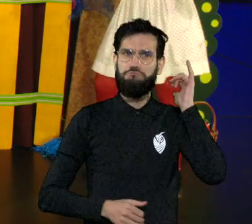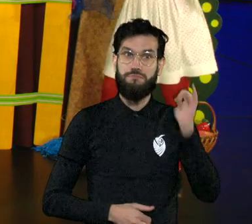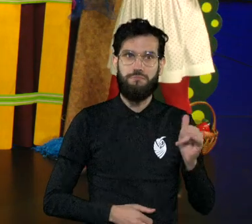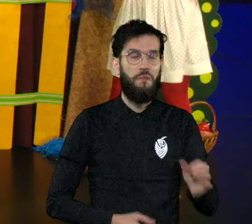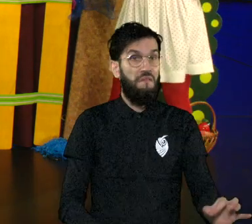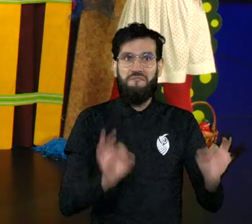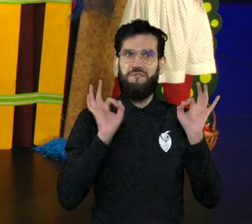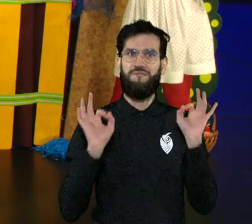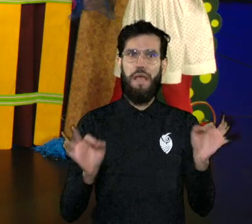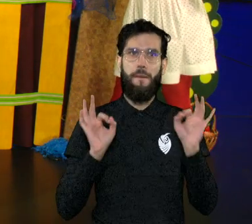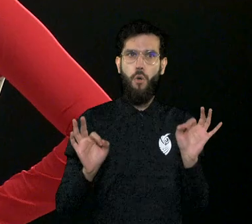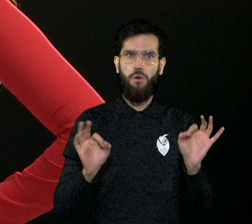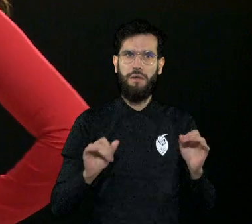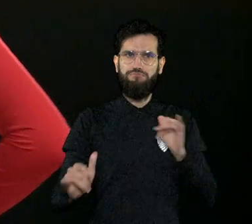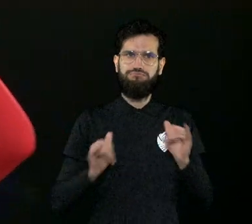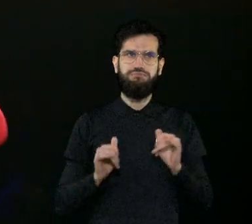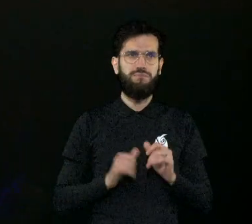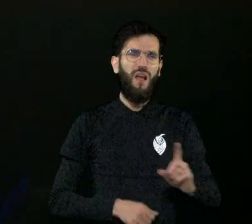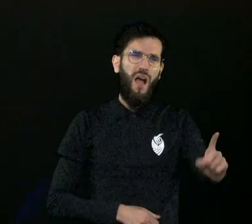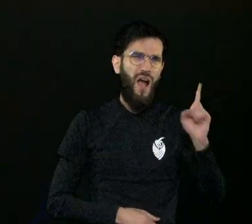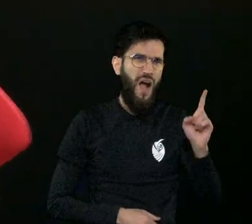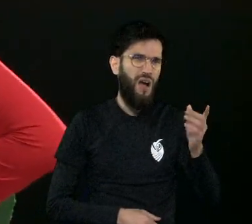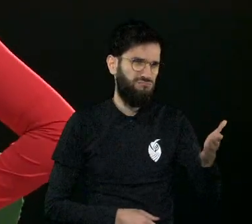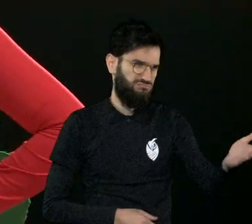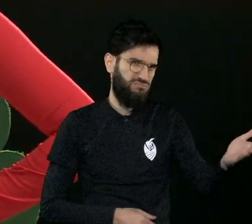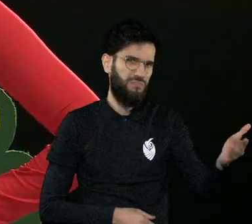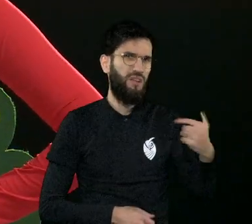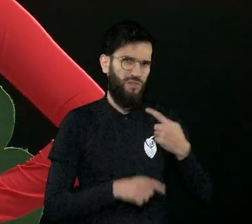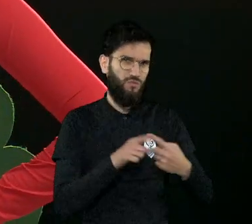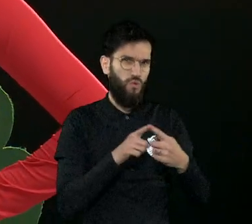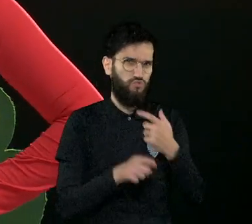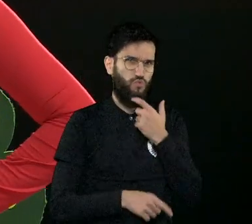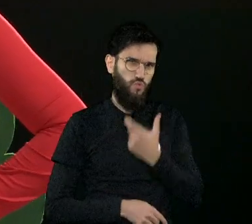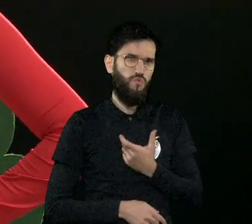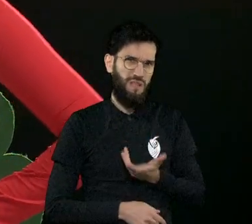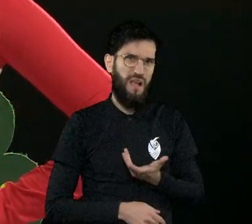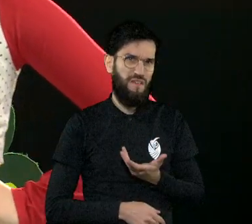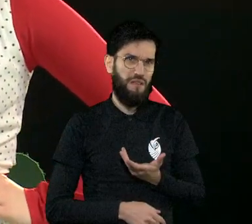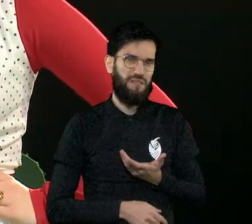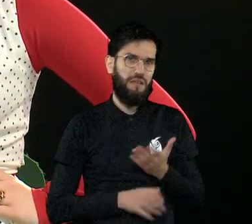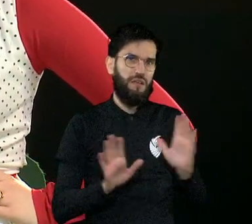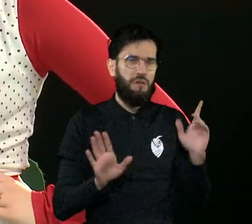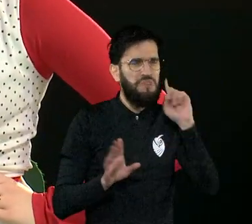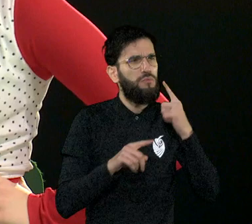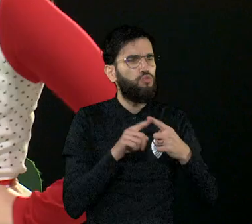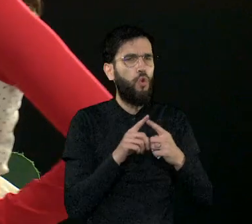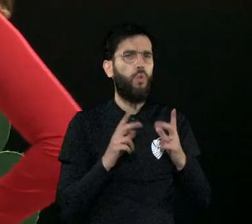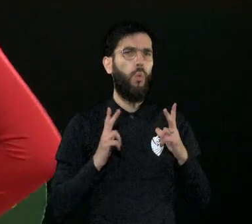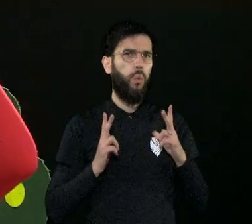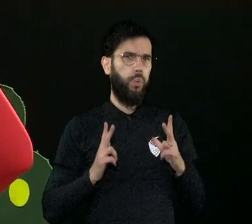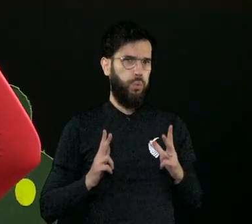Bol to výborný tréning, ale kamoši, som trochu unavená. Čo keby sme si dali niečo